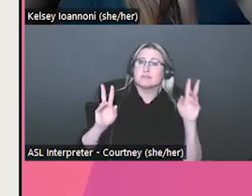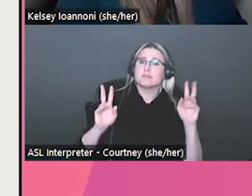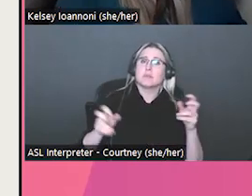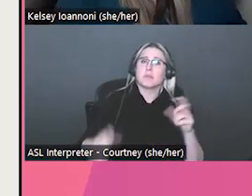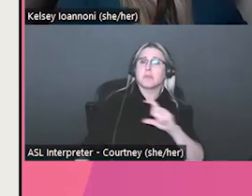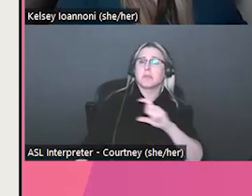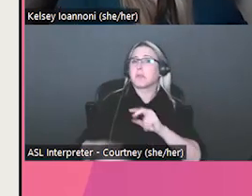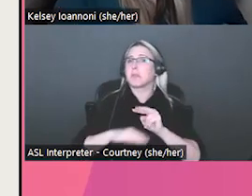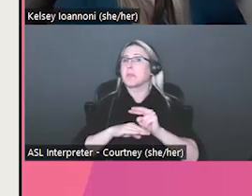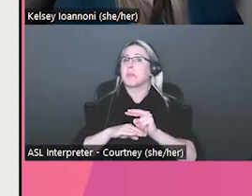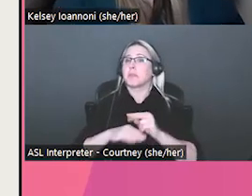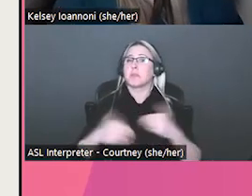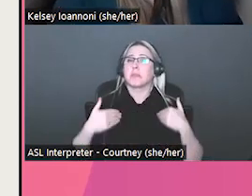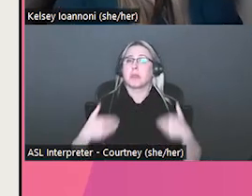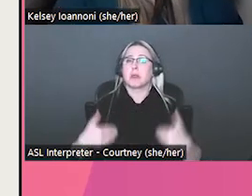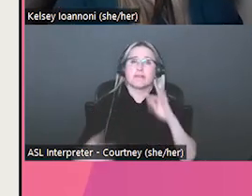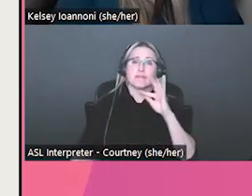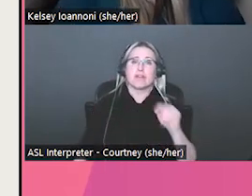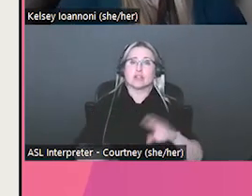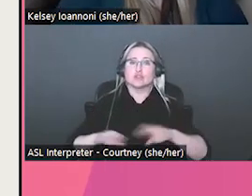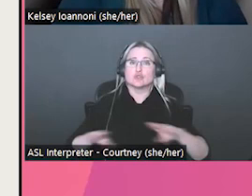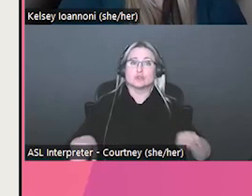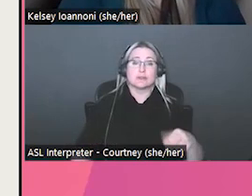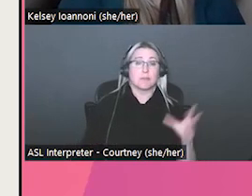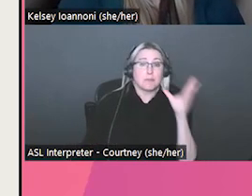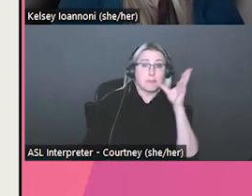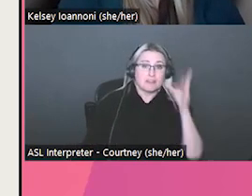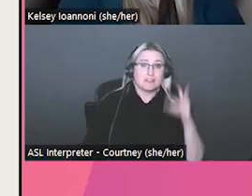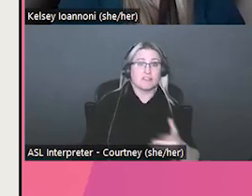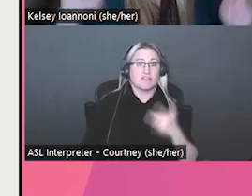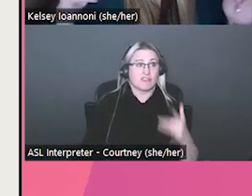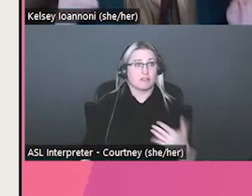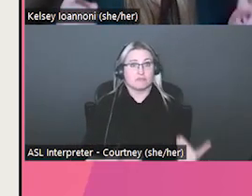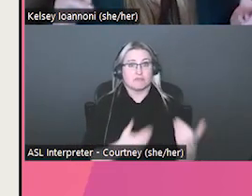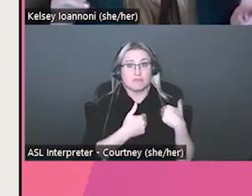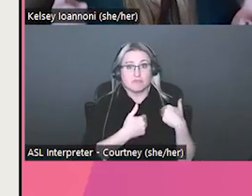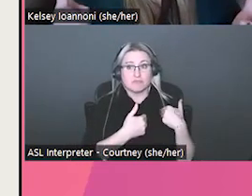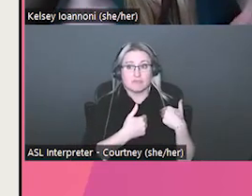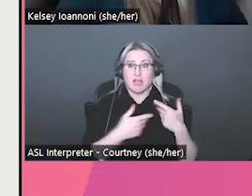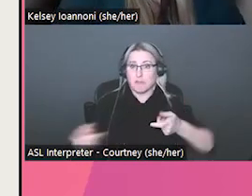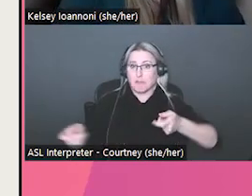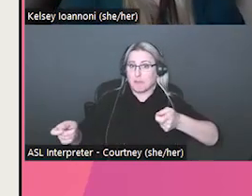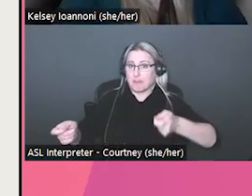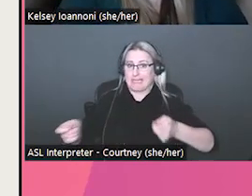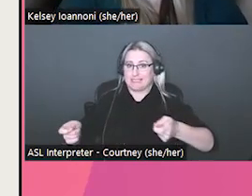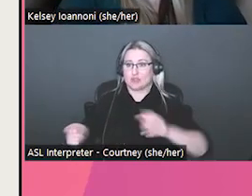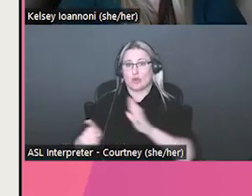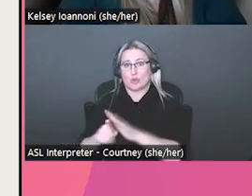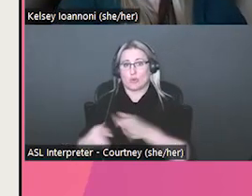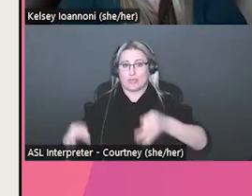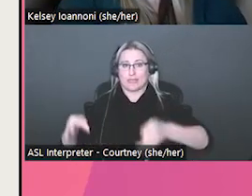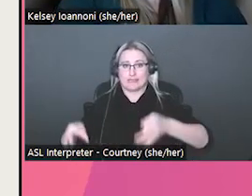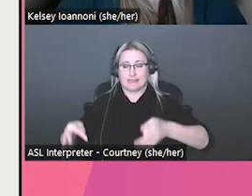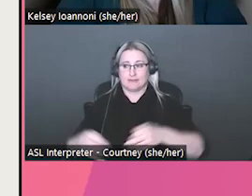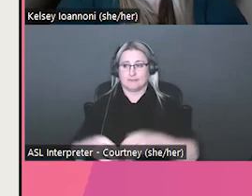est bâtie sur la surveillance précoce de la corpulence à l'enfance et de la responsabilité des parents de gérer